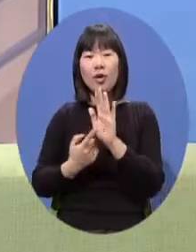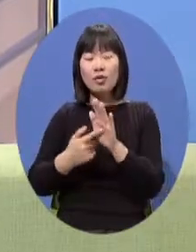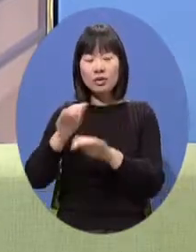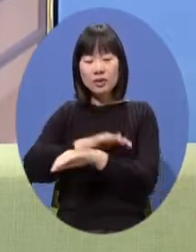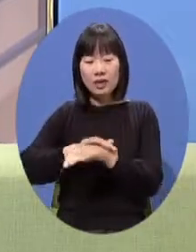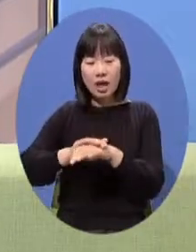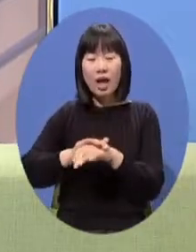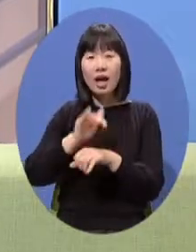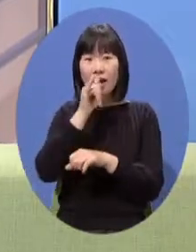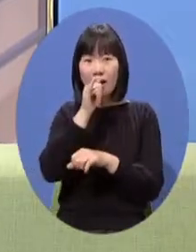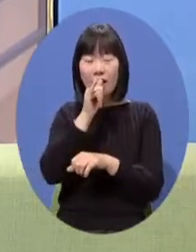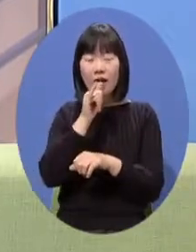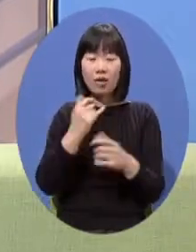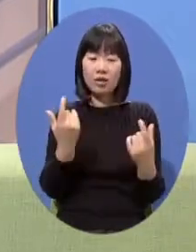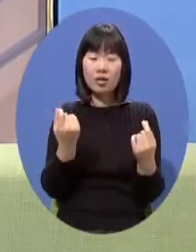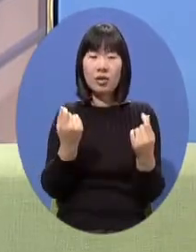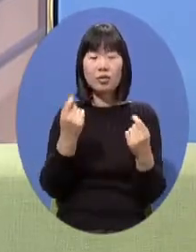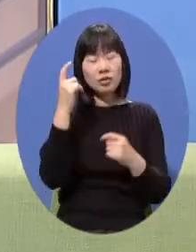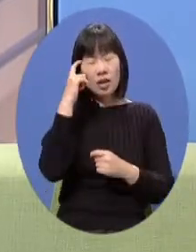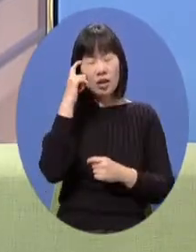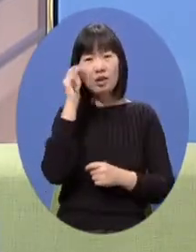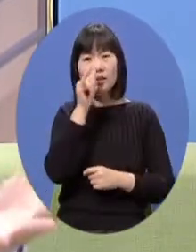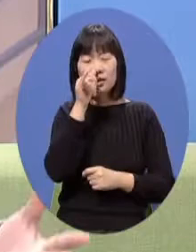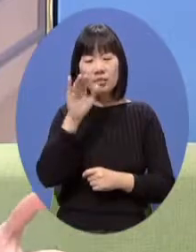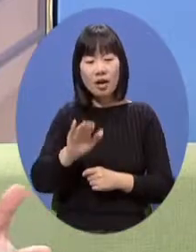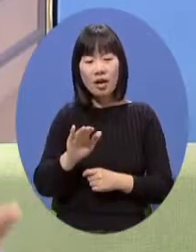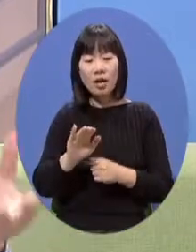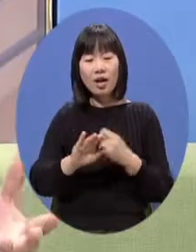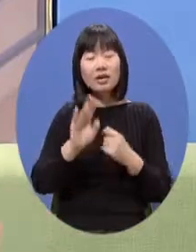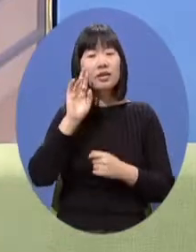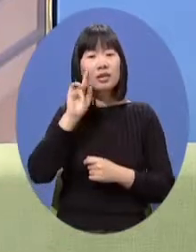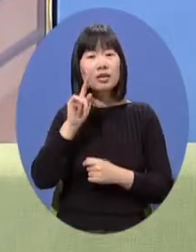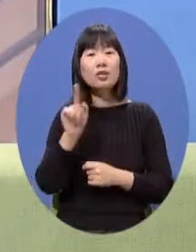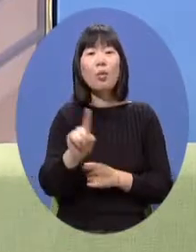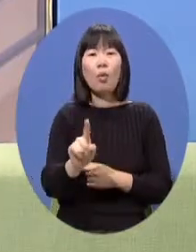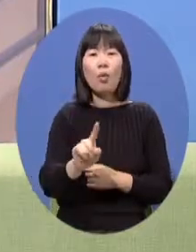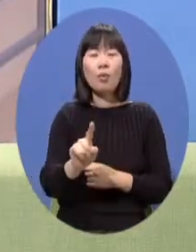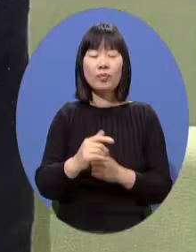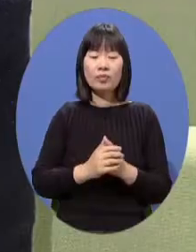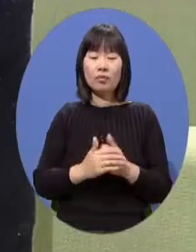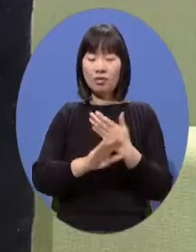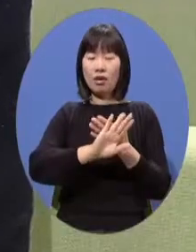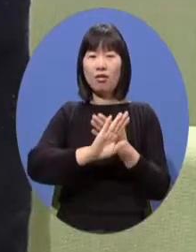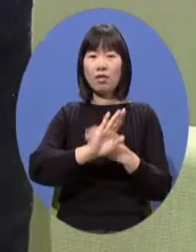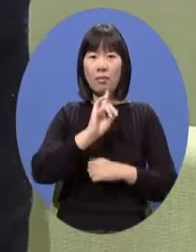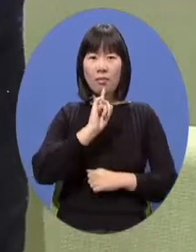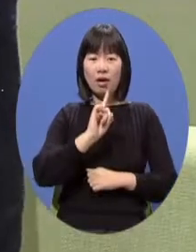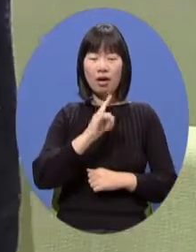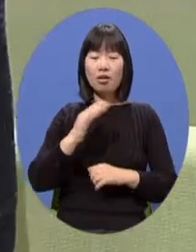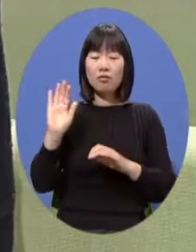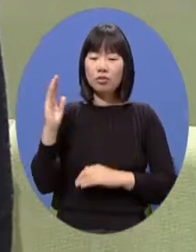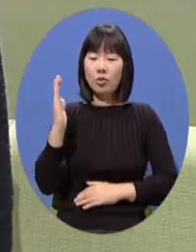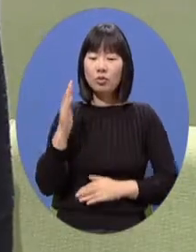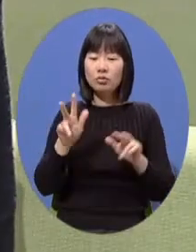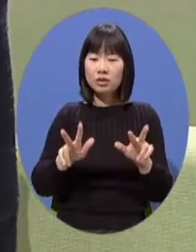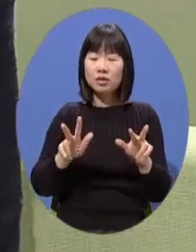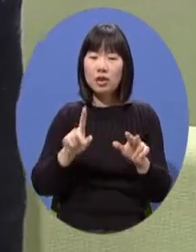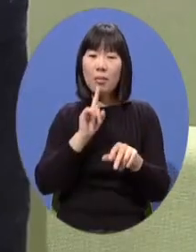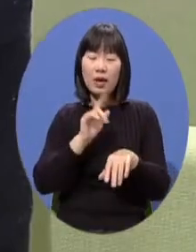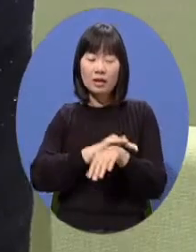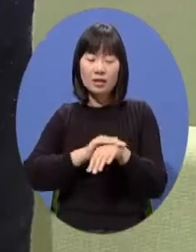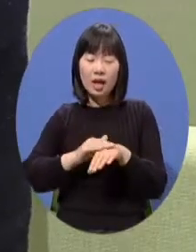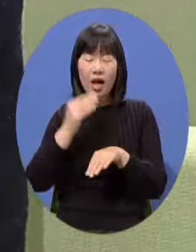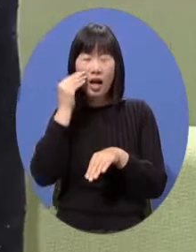잘하는 아이가 같다고 생각할 수도 있는데 어떻게 틀린 건가요? 틀린 건가요? 어떻습니까? 다르죠. 우리가 요즘은 사실은 말